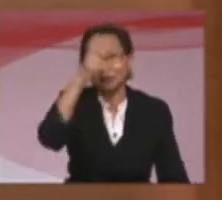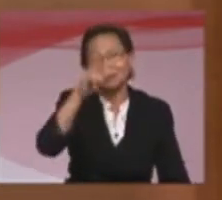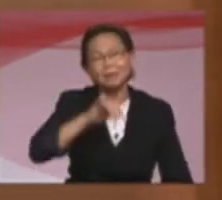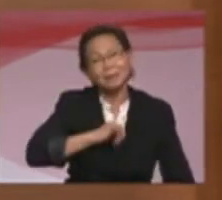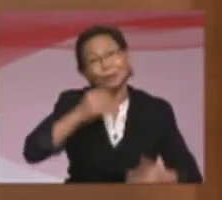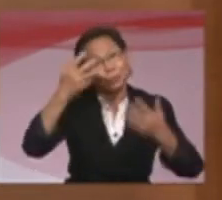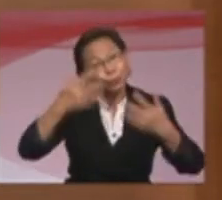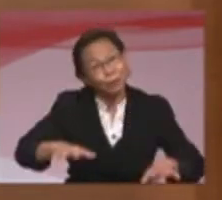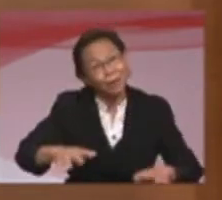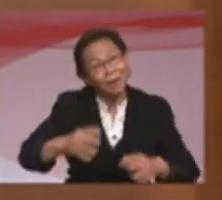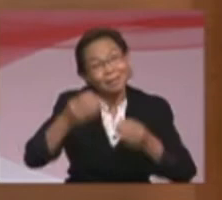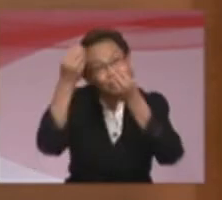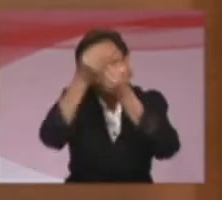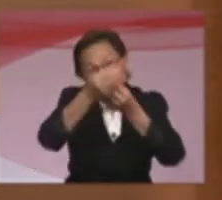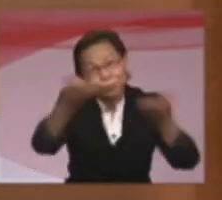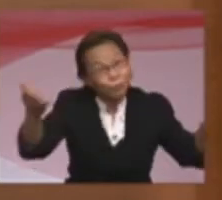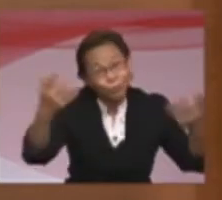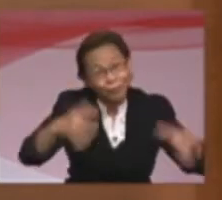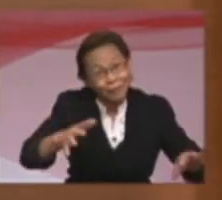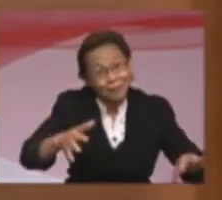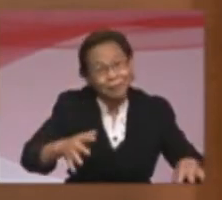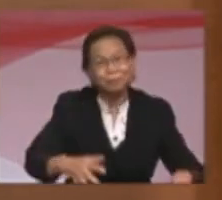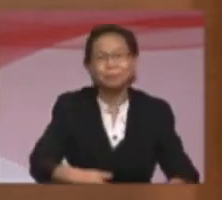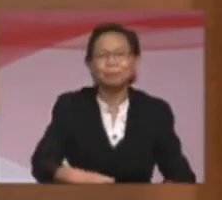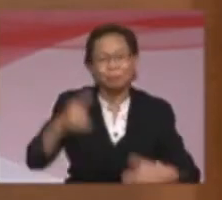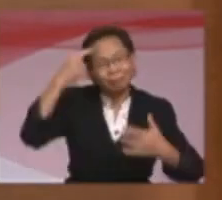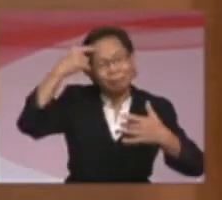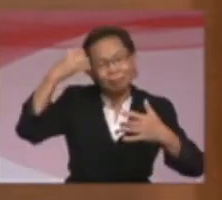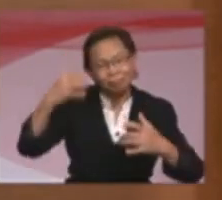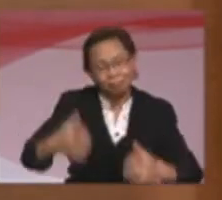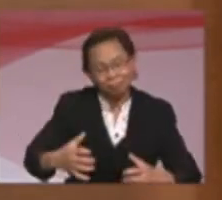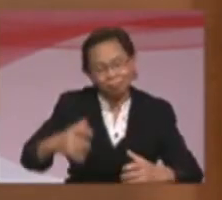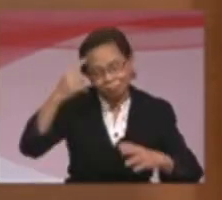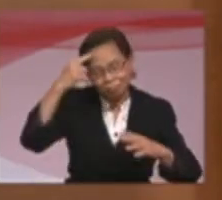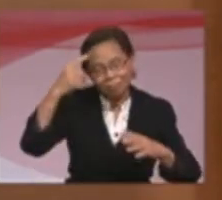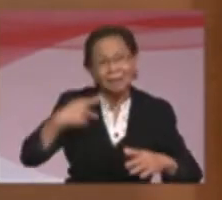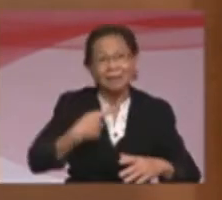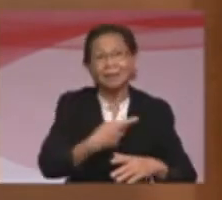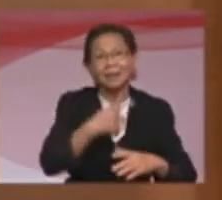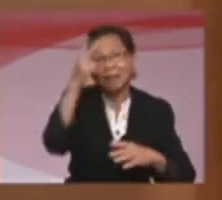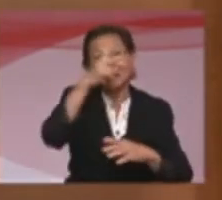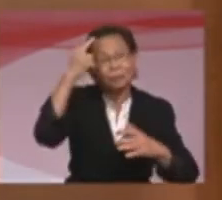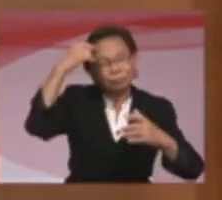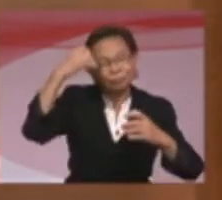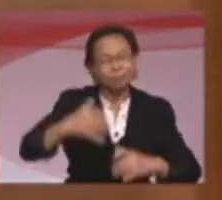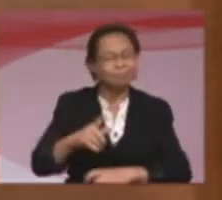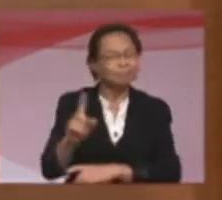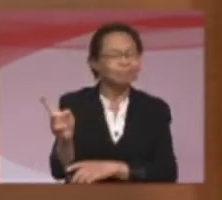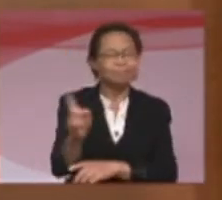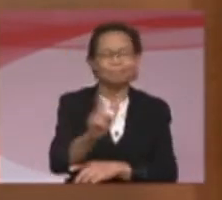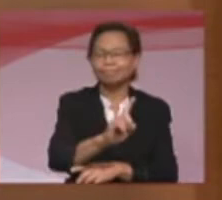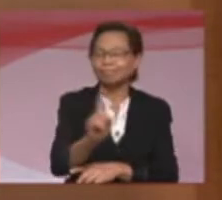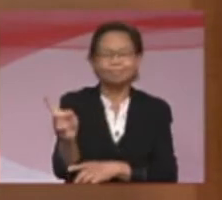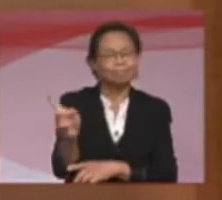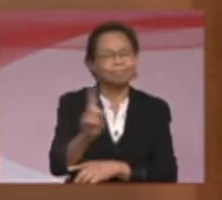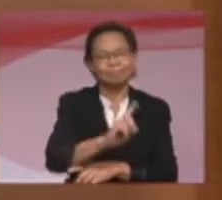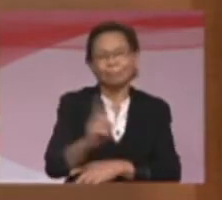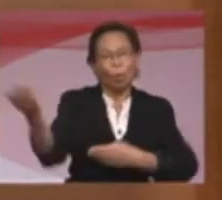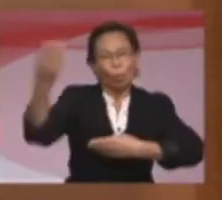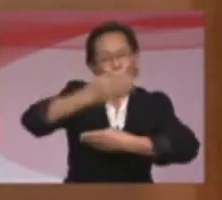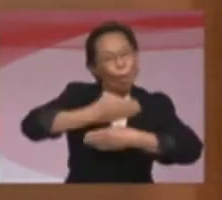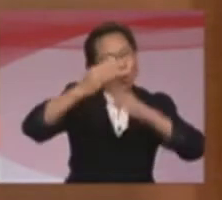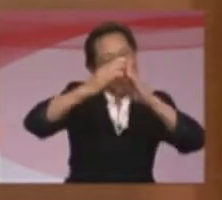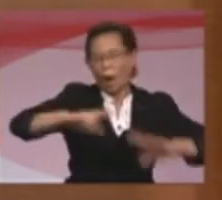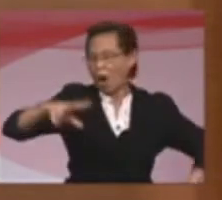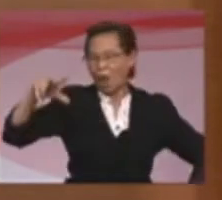saya umumkan telah membuat keputusan untuk tidak lagi membenarkan kuarantin